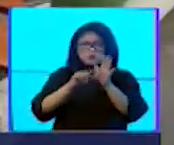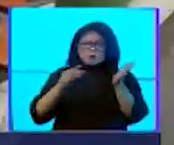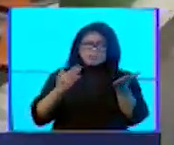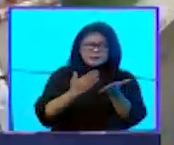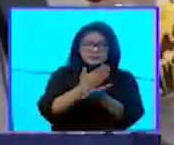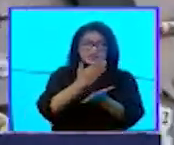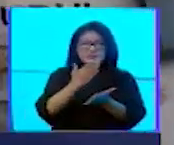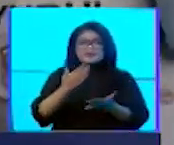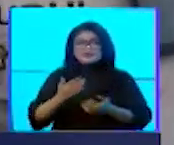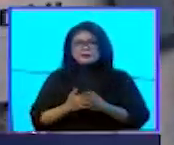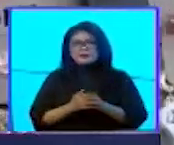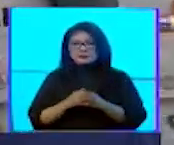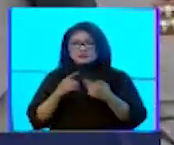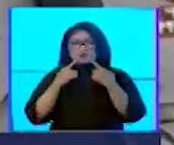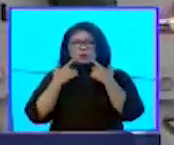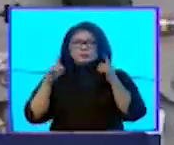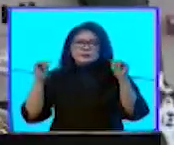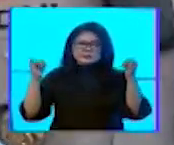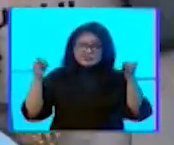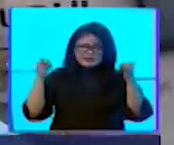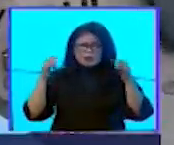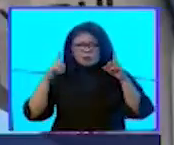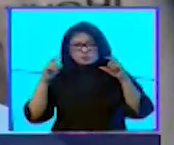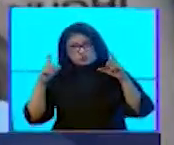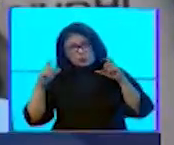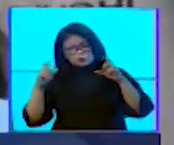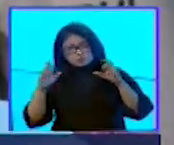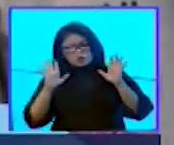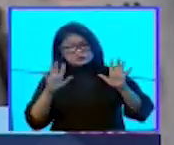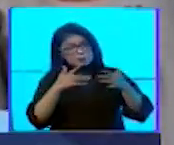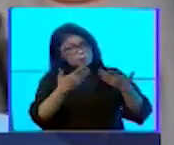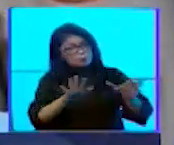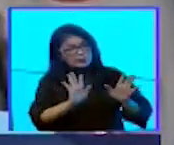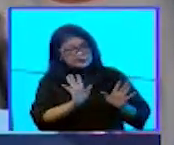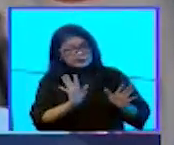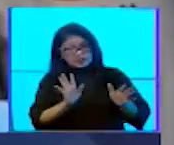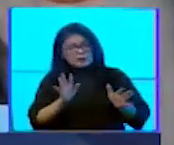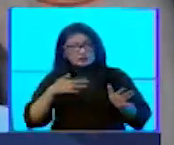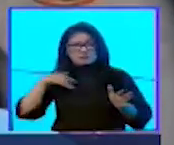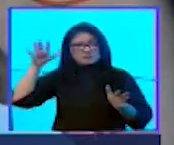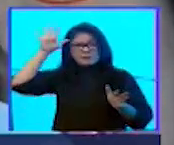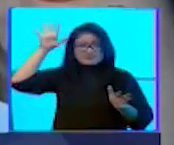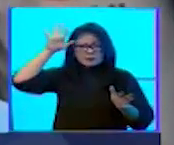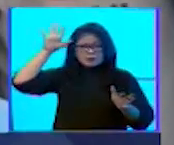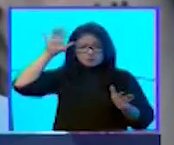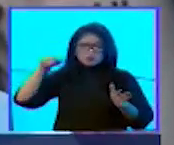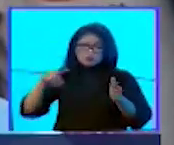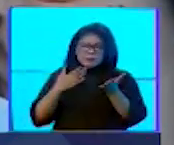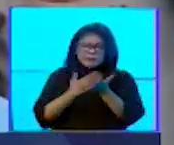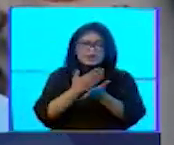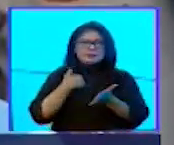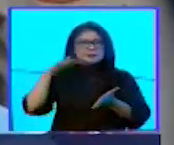Cuma sekedar lucu-lucuan aja. Hah? Cuma sekedar lucu-lucuan. Padahal itu boleh apa enggak? Enggak tahu, saya kalau dilarang enggak tahu. Oh, terus sekarang